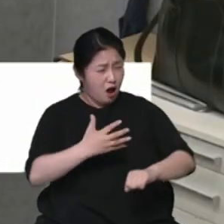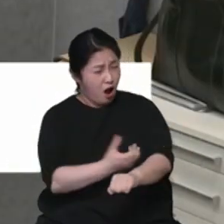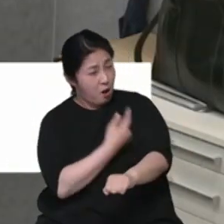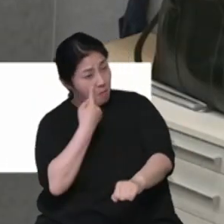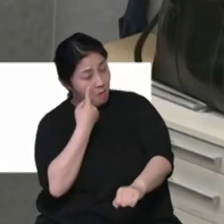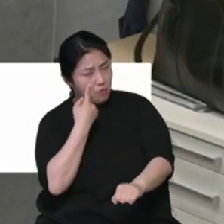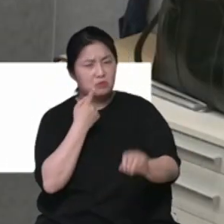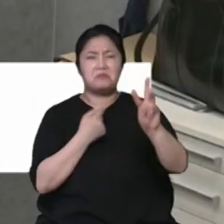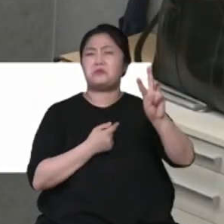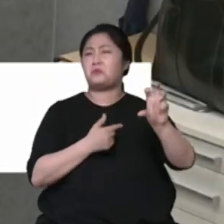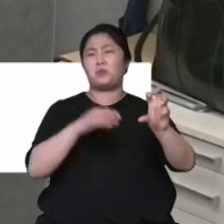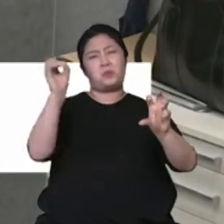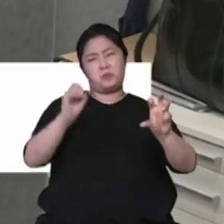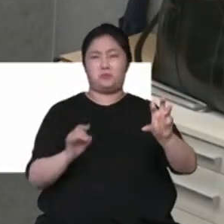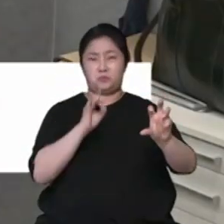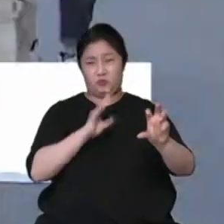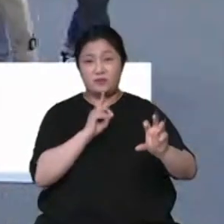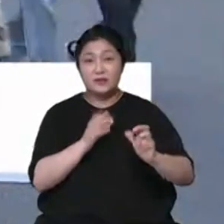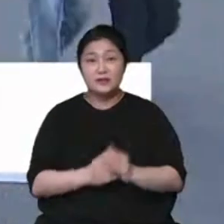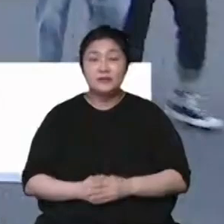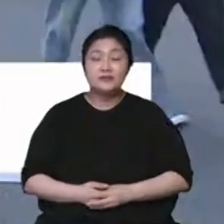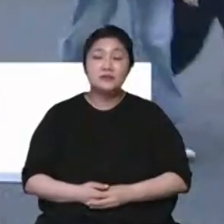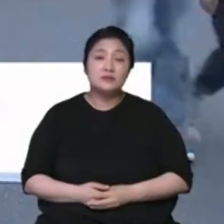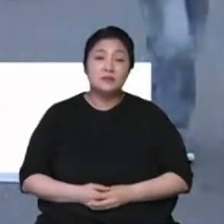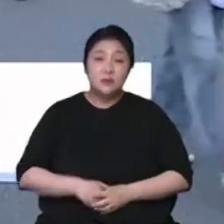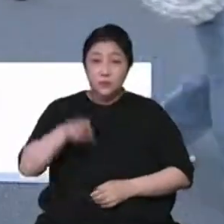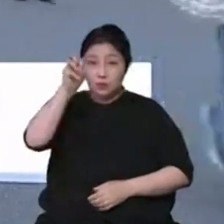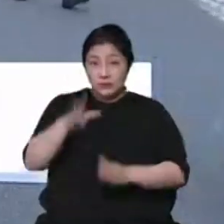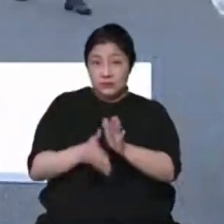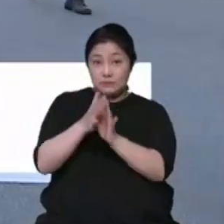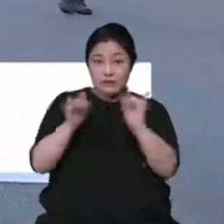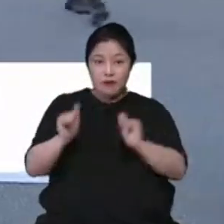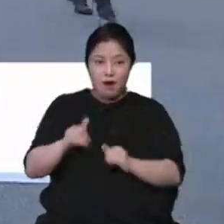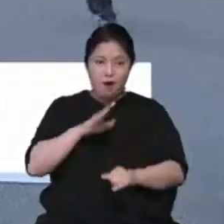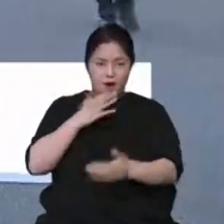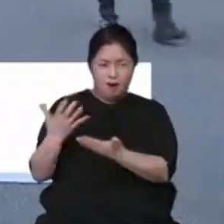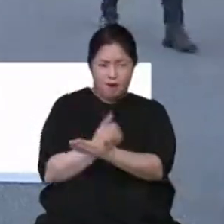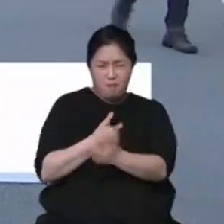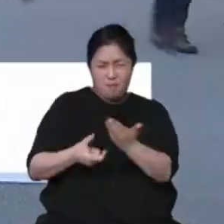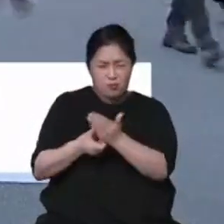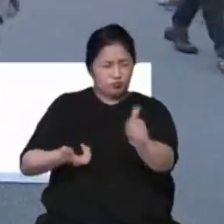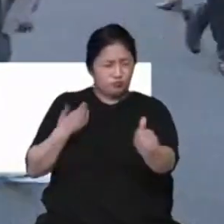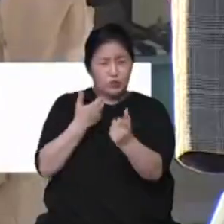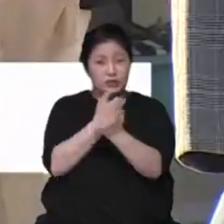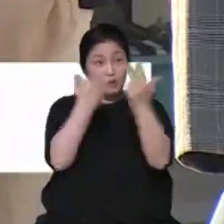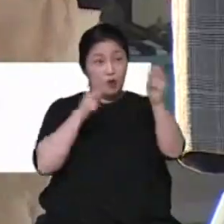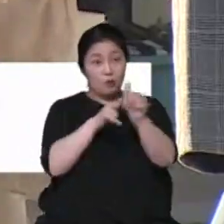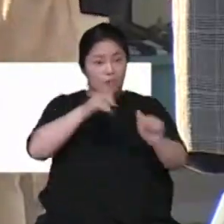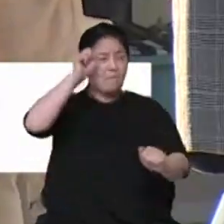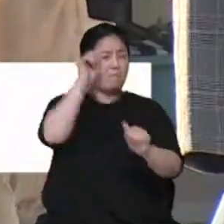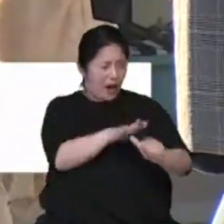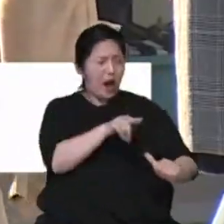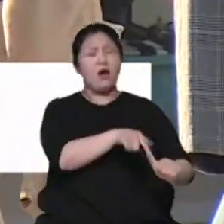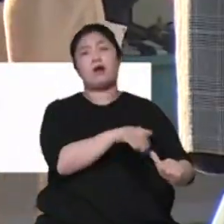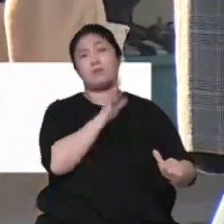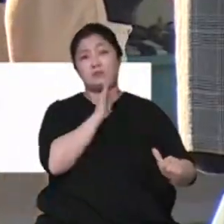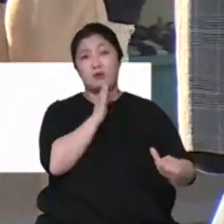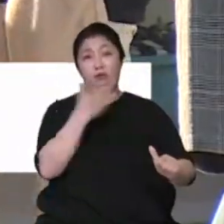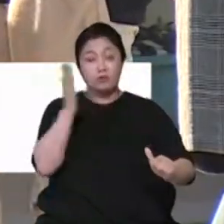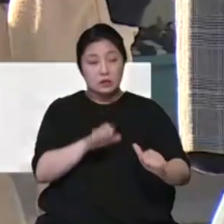평가는 35%에 그쳤습니다. 광주 시민들이 압도적 지지를 준 이재명 후보가 낙선했음에도